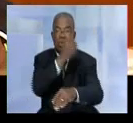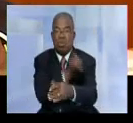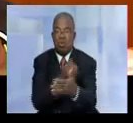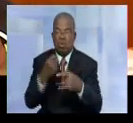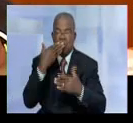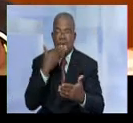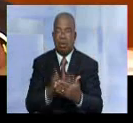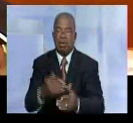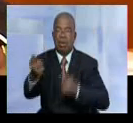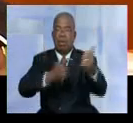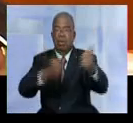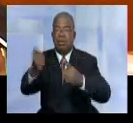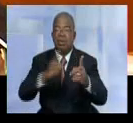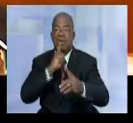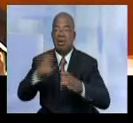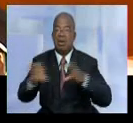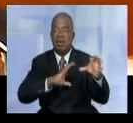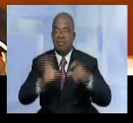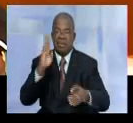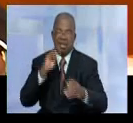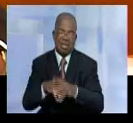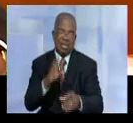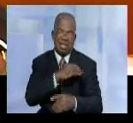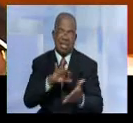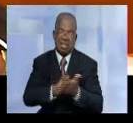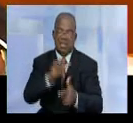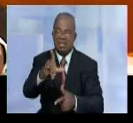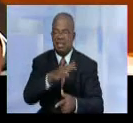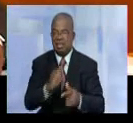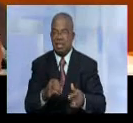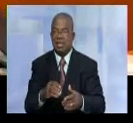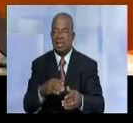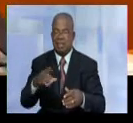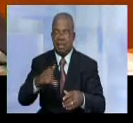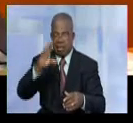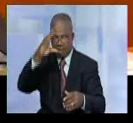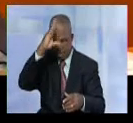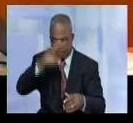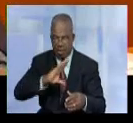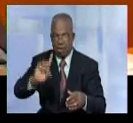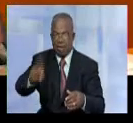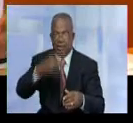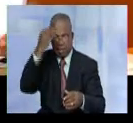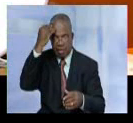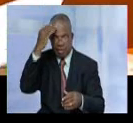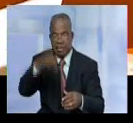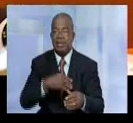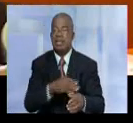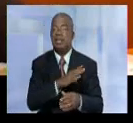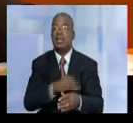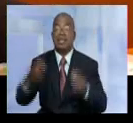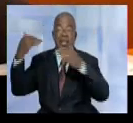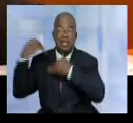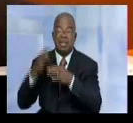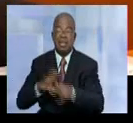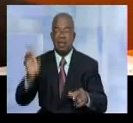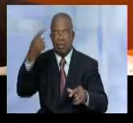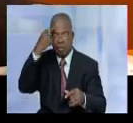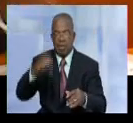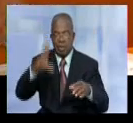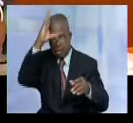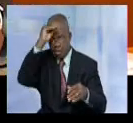gouvernance s'inscrit dans cette optique. Monsieur le Premier ministre, chef du gouvernement, messieurs